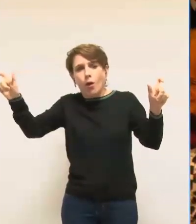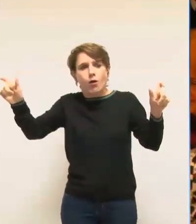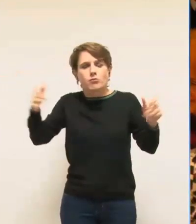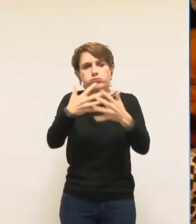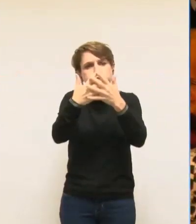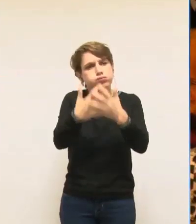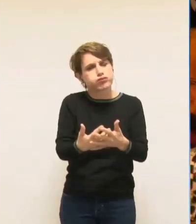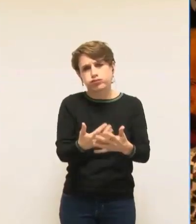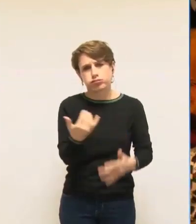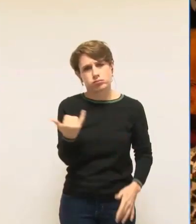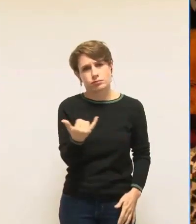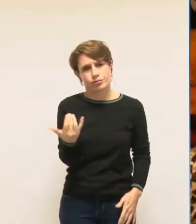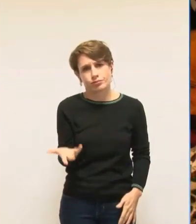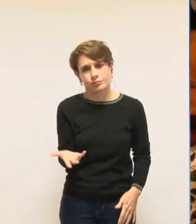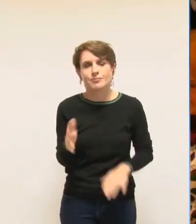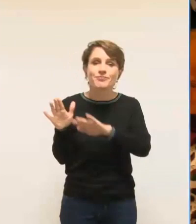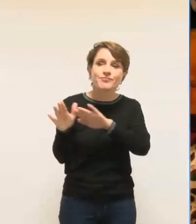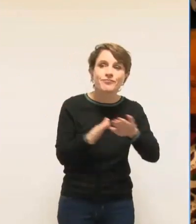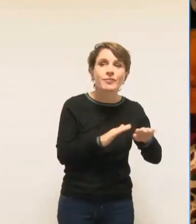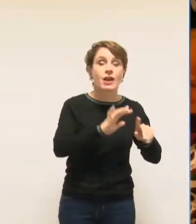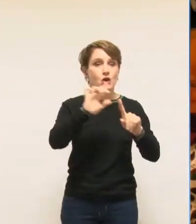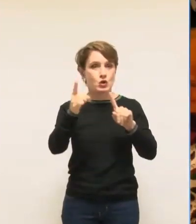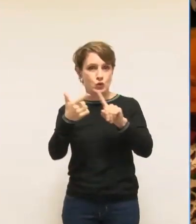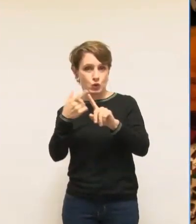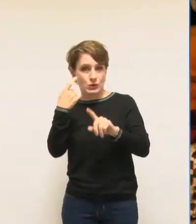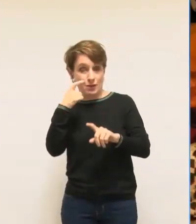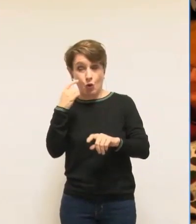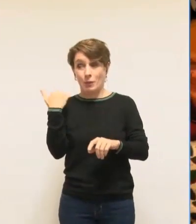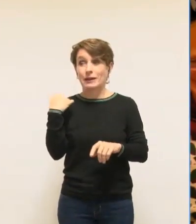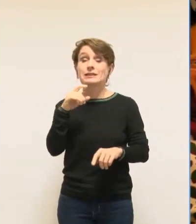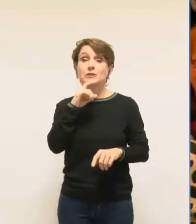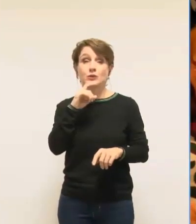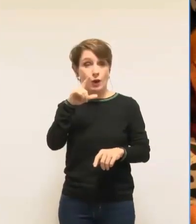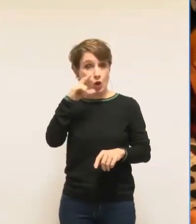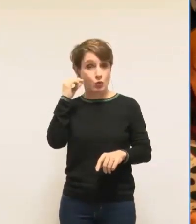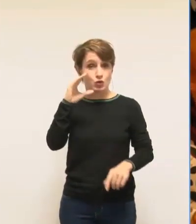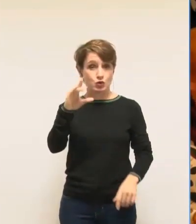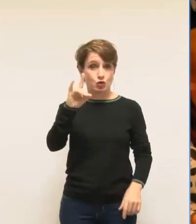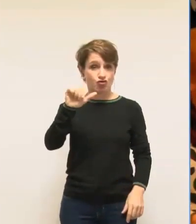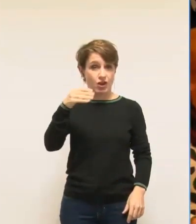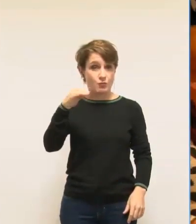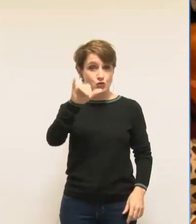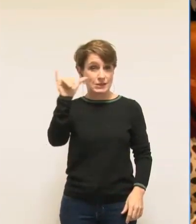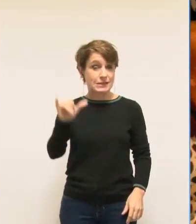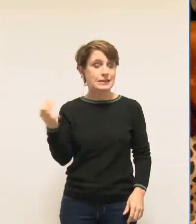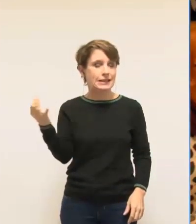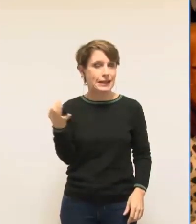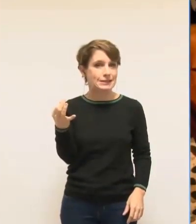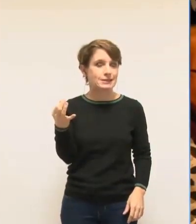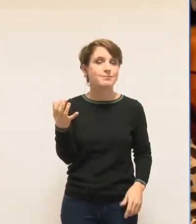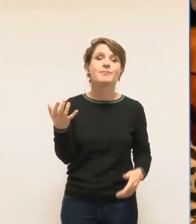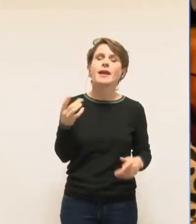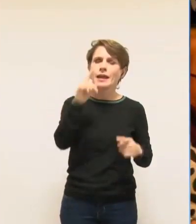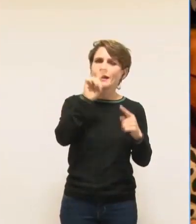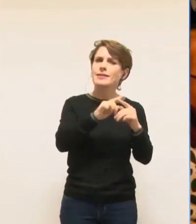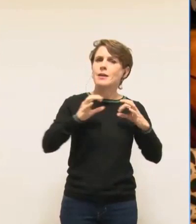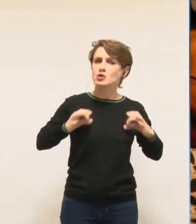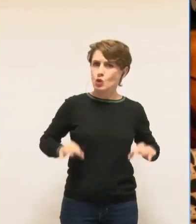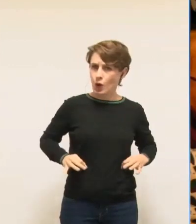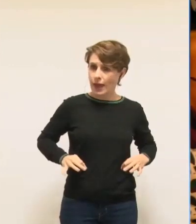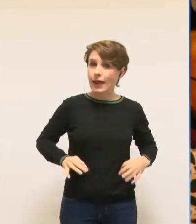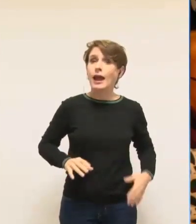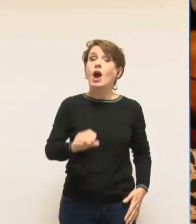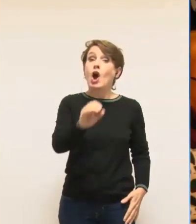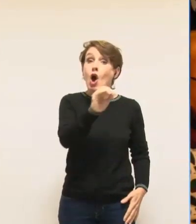deuxième remarque, elle a été un peu soulevée par Mathieu Chamussy. Dans le domaine scolaire, l'orthographe est déjà